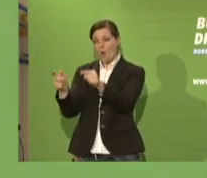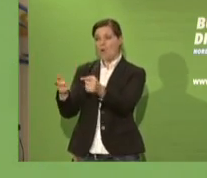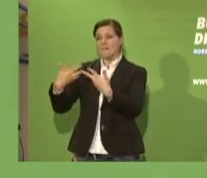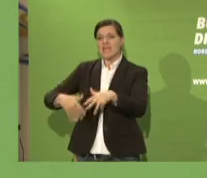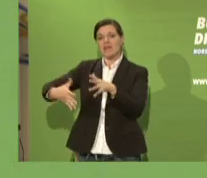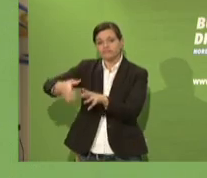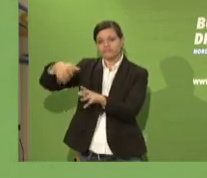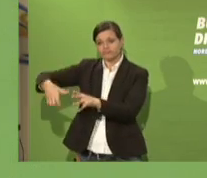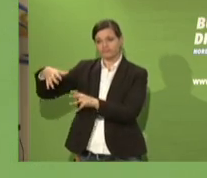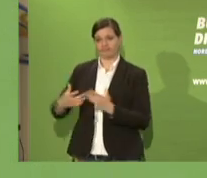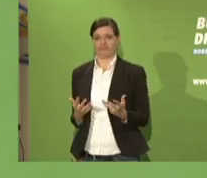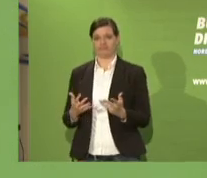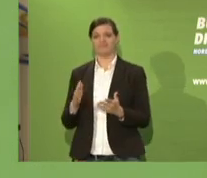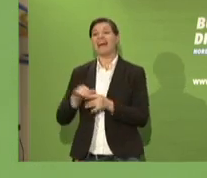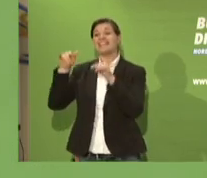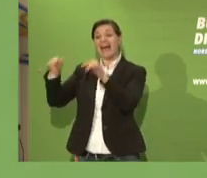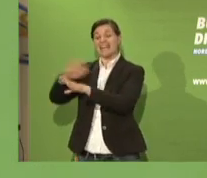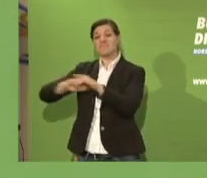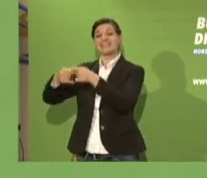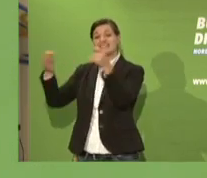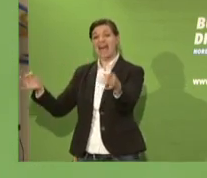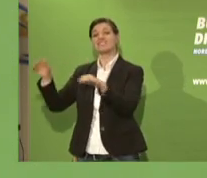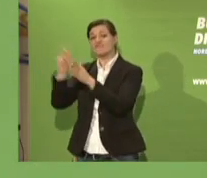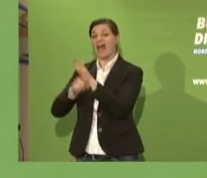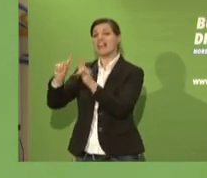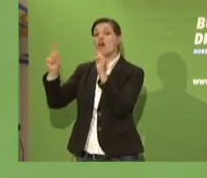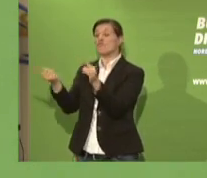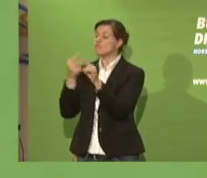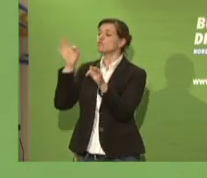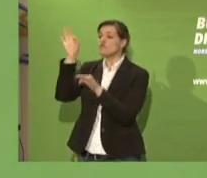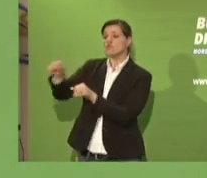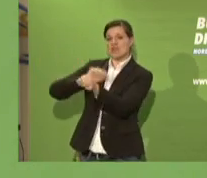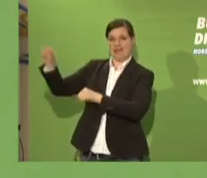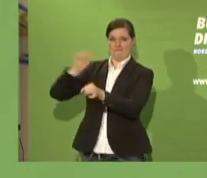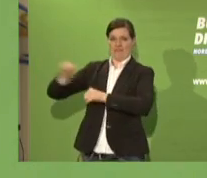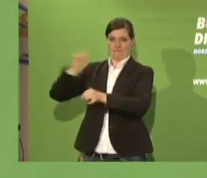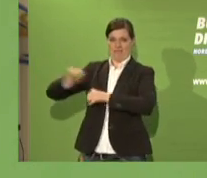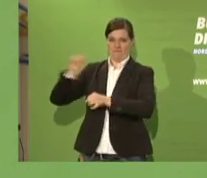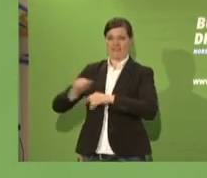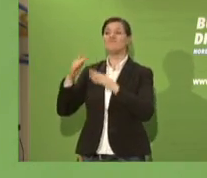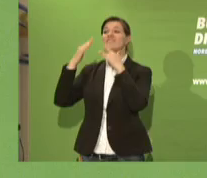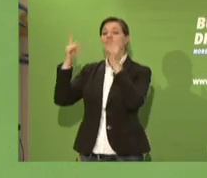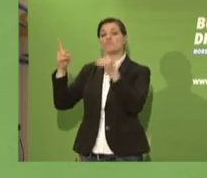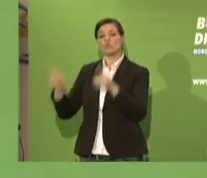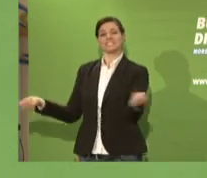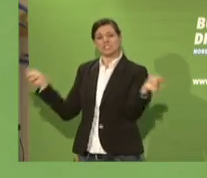da müssen wir unsere Stimme ganz laut erheben, dass dieser Wahnsinn endlich ein Ende hat.